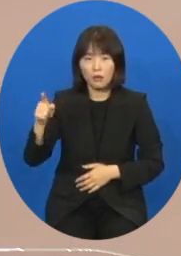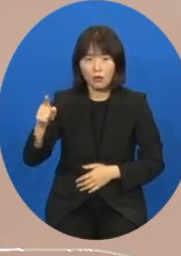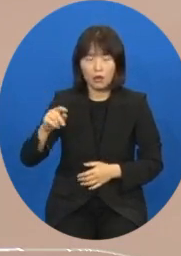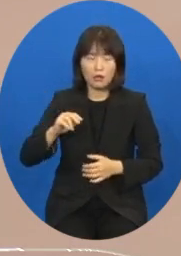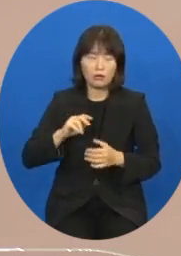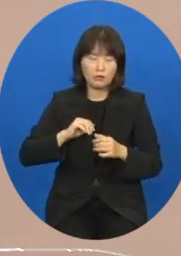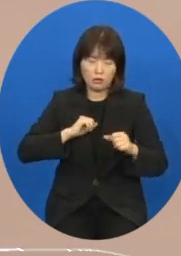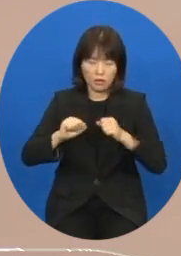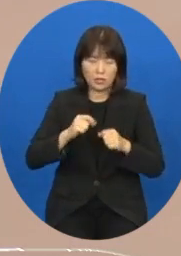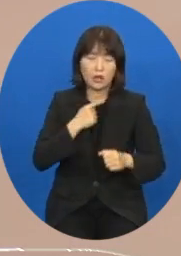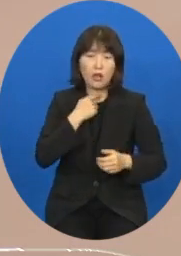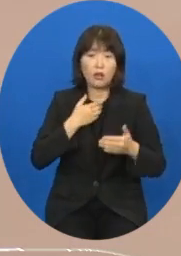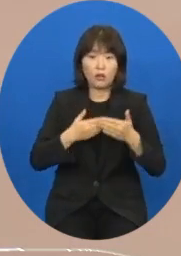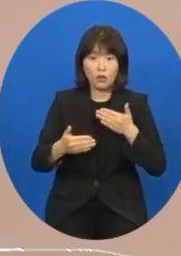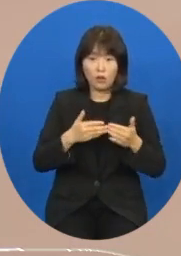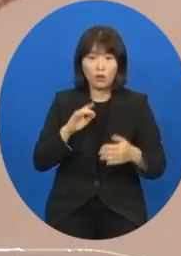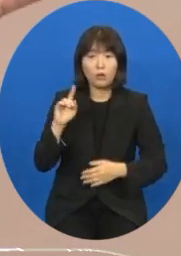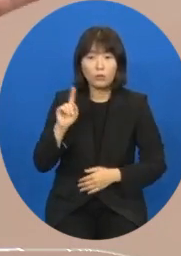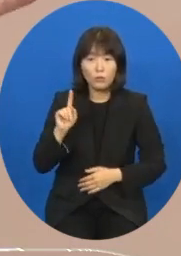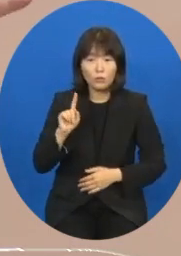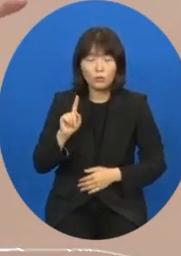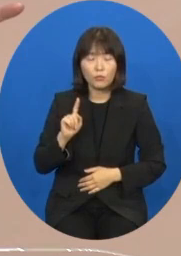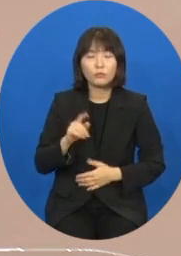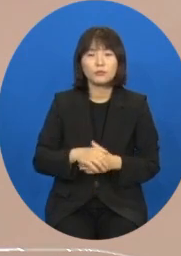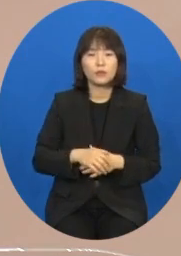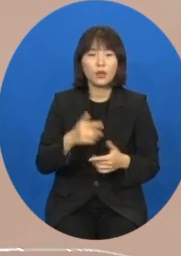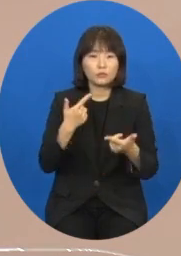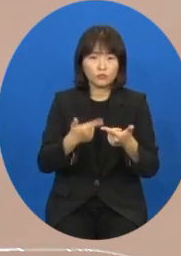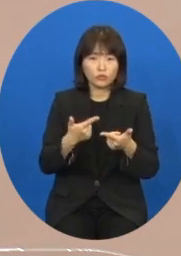것이 제가 부산의 담임 목사로